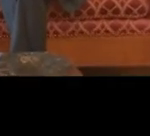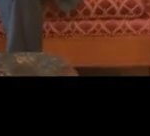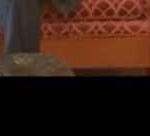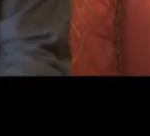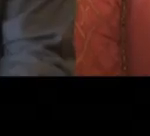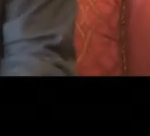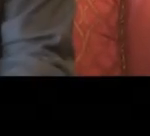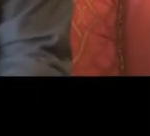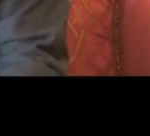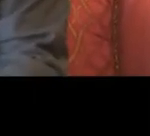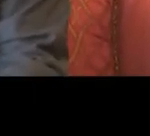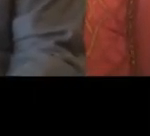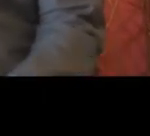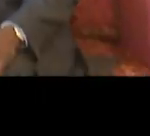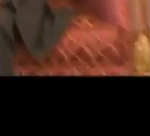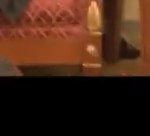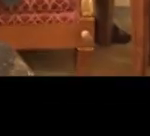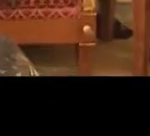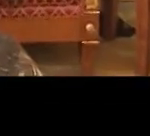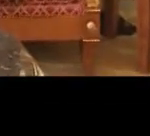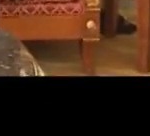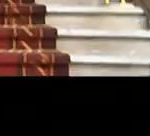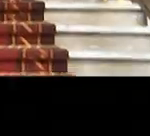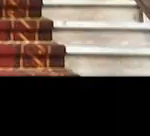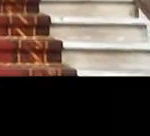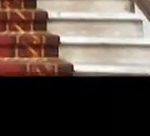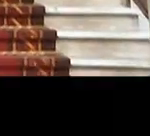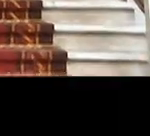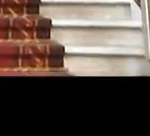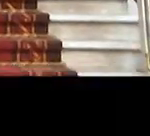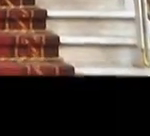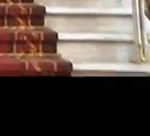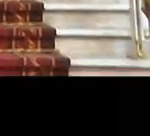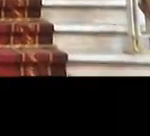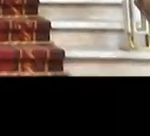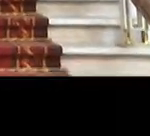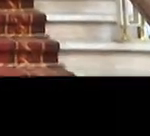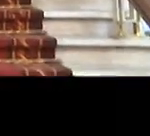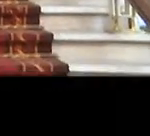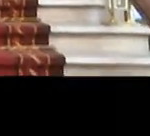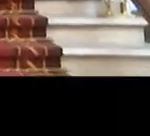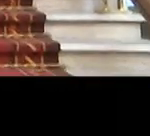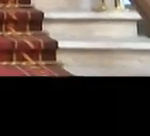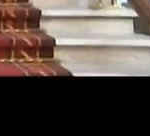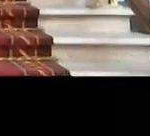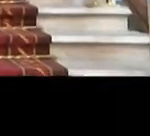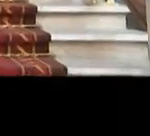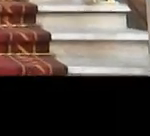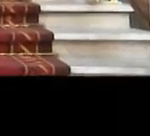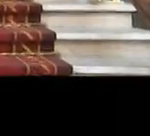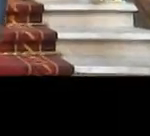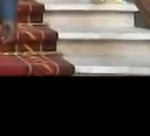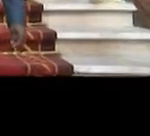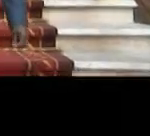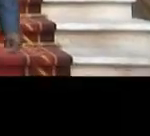rencontre s'est déroulée au palais présidentiel. Les deux chefs d'État, visiblement heureux de se retrouver, ont tenu un point presse pour essentiellement